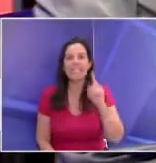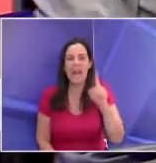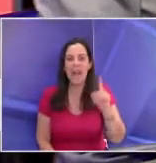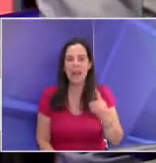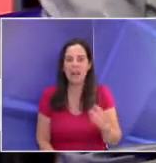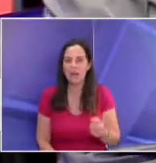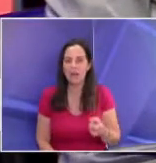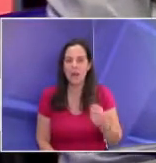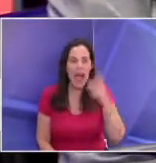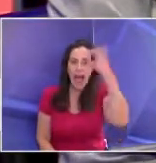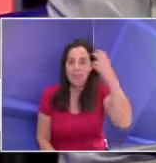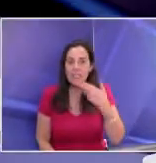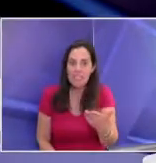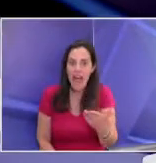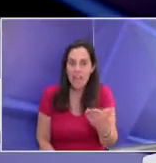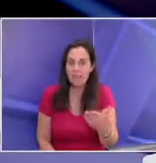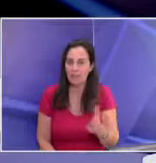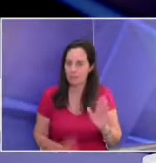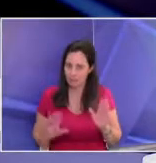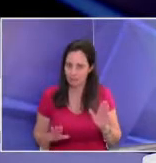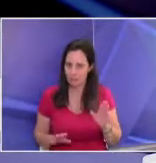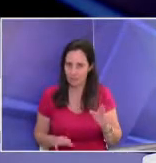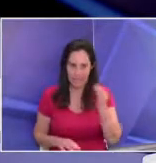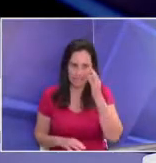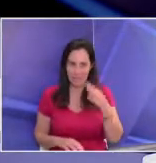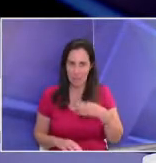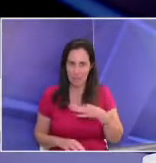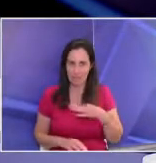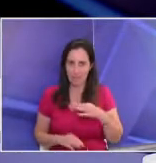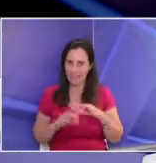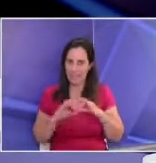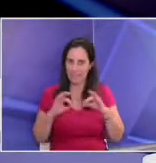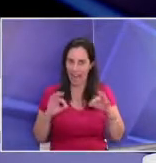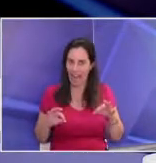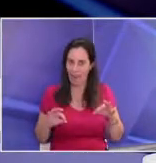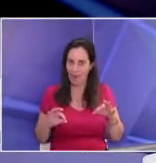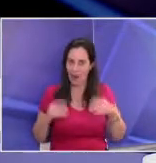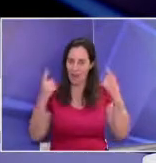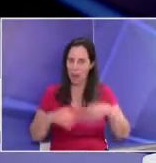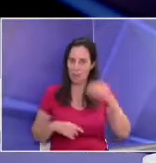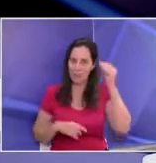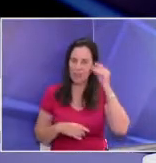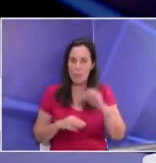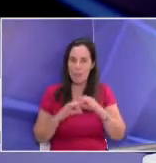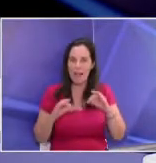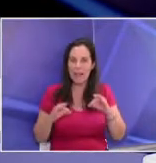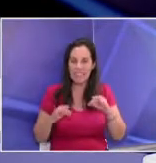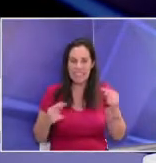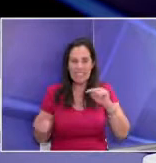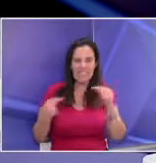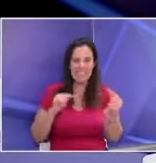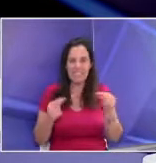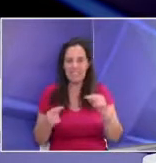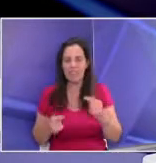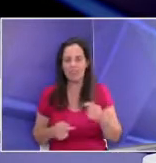ישראל. מה פתאום? ערבי ישראל, אזרחים. חברים, אתם שימו לב, התחלנו מדיון על יום זיכרון, ואנחנו מתחילים עכשיו להתנצחות